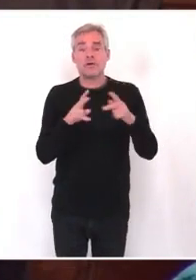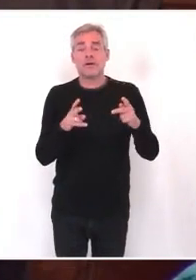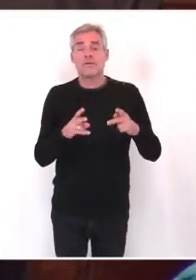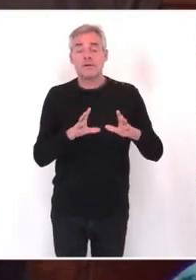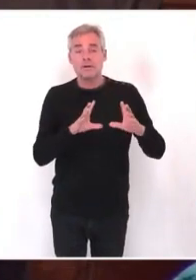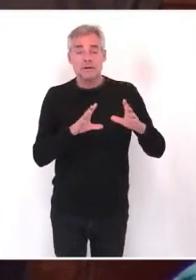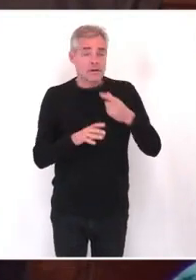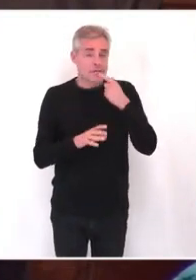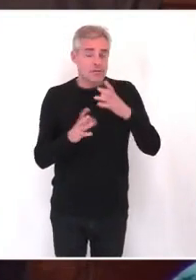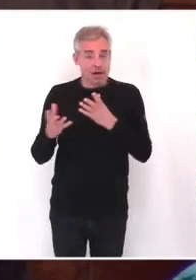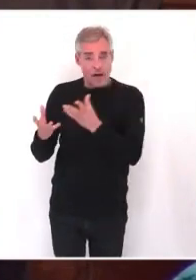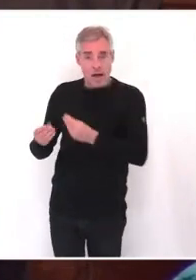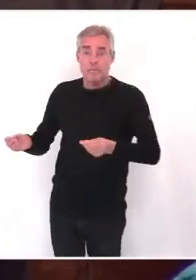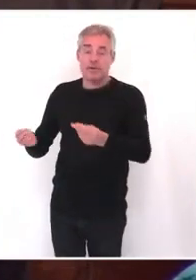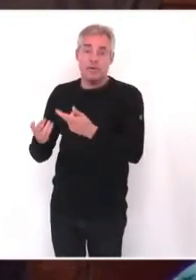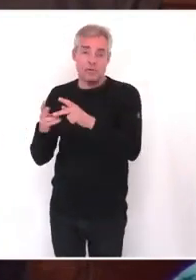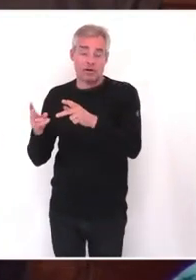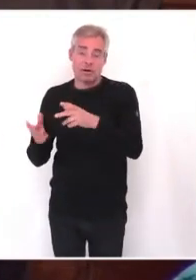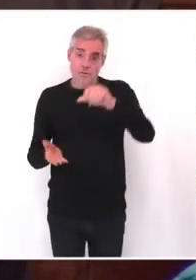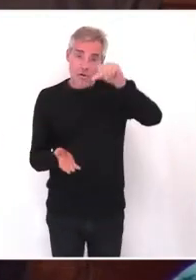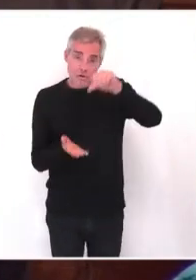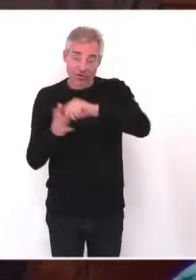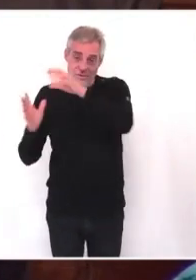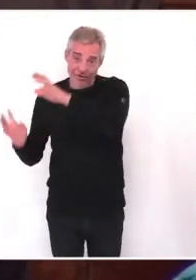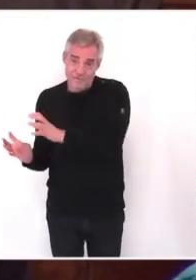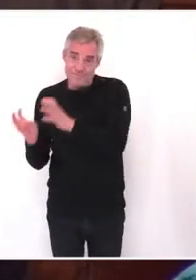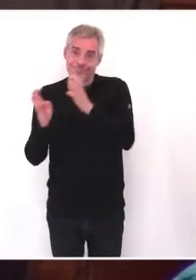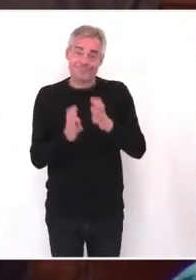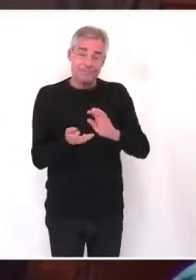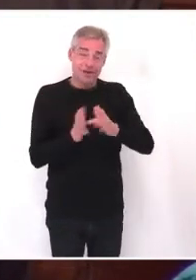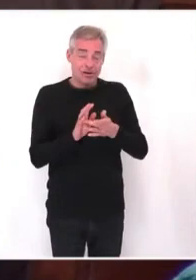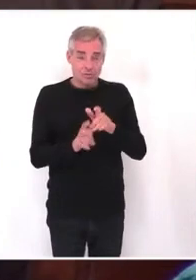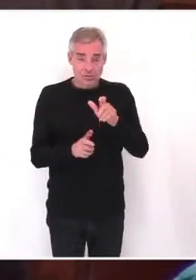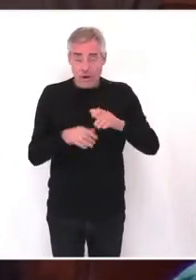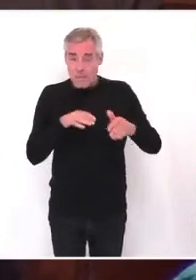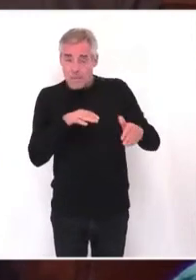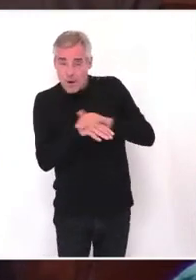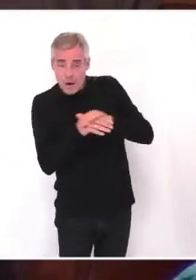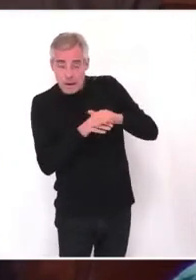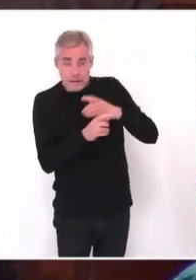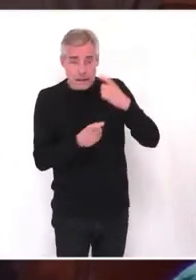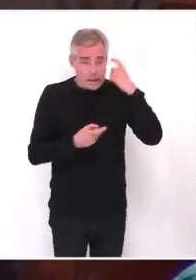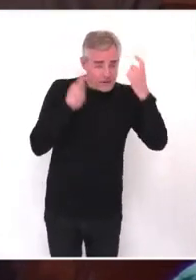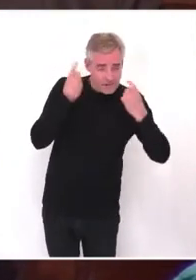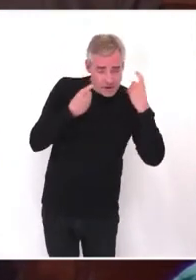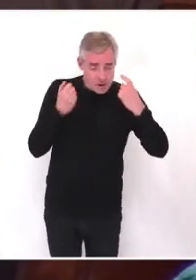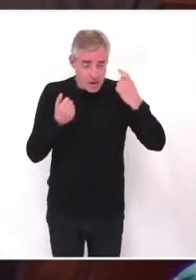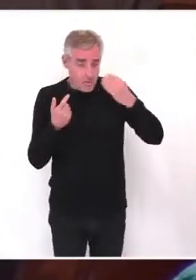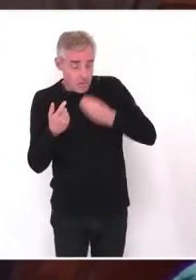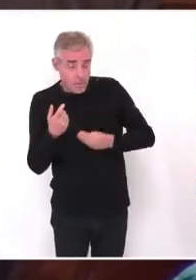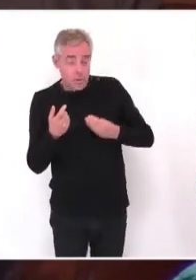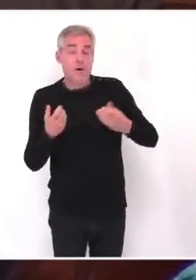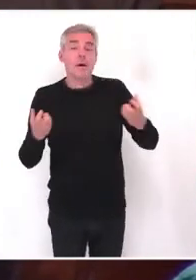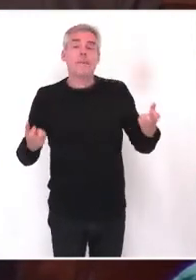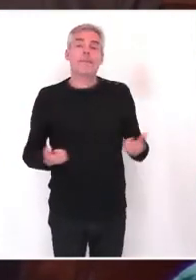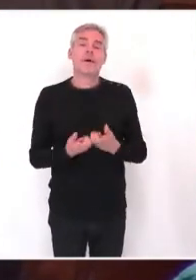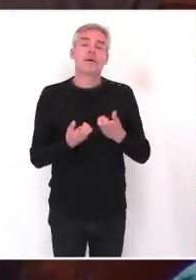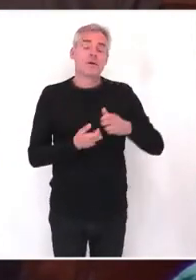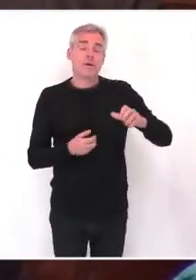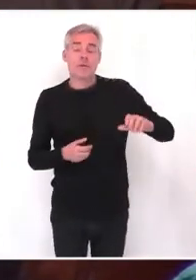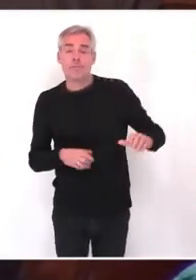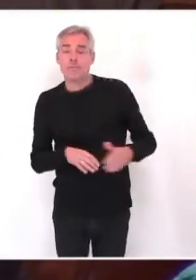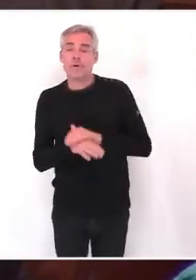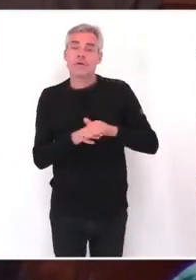Placer les habitantes et habitants au cœur et réinterroger l'ensemble des politiques qui impactent les quartiers et en premier lieu les